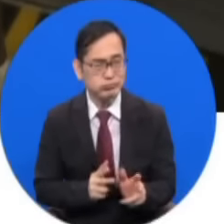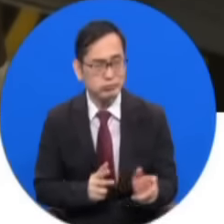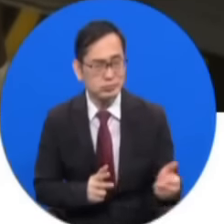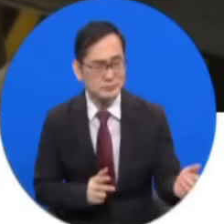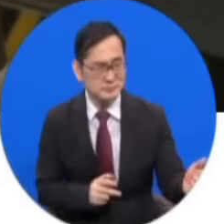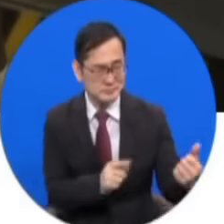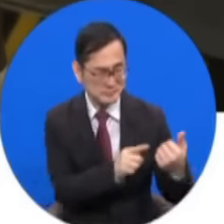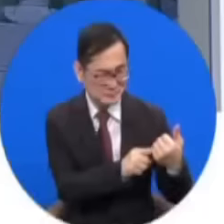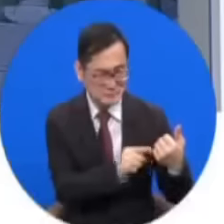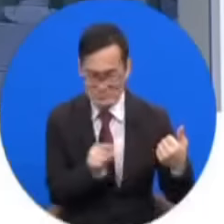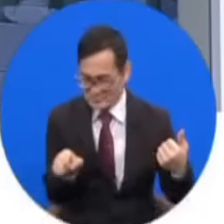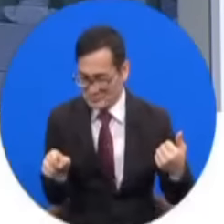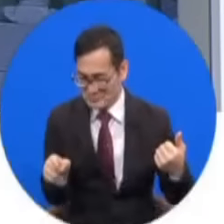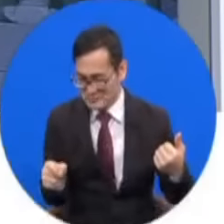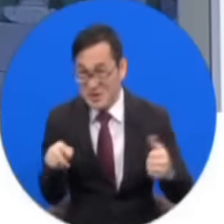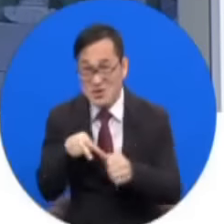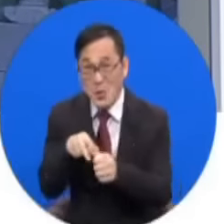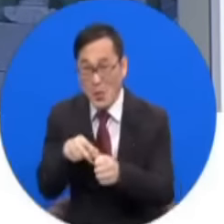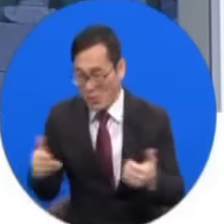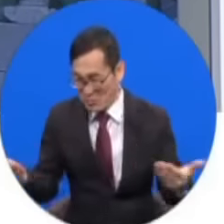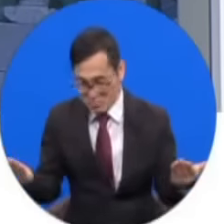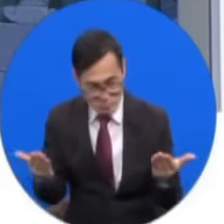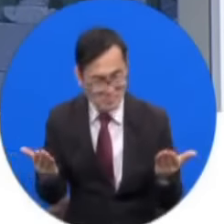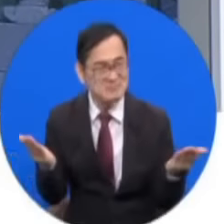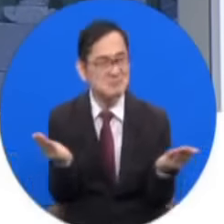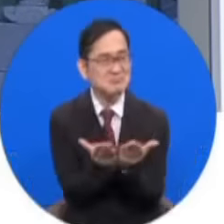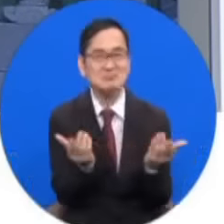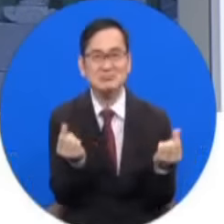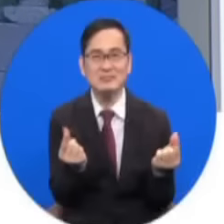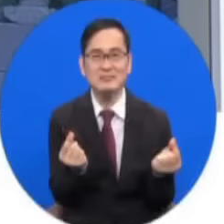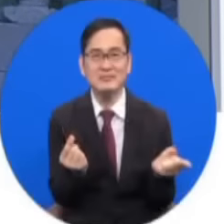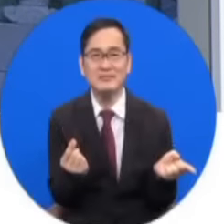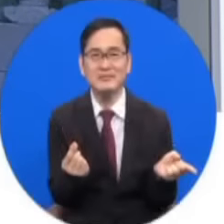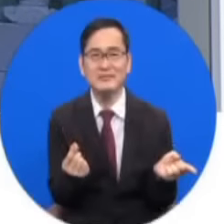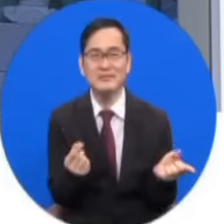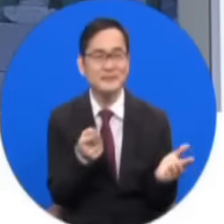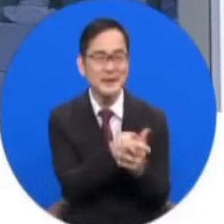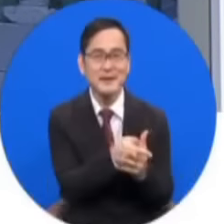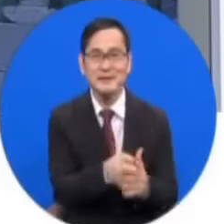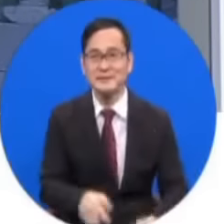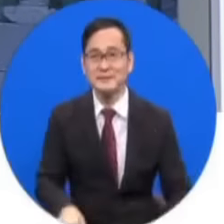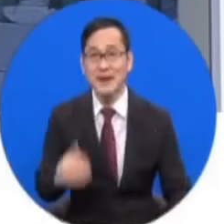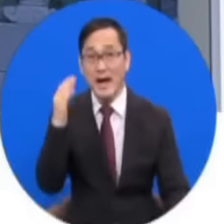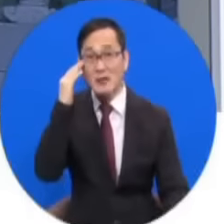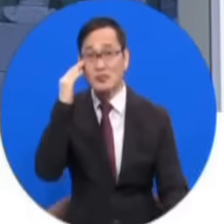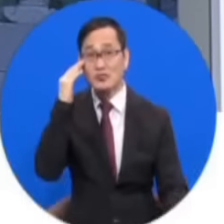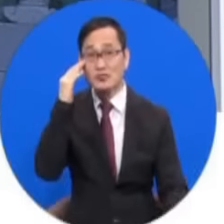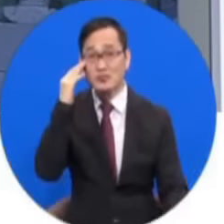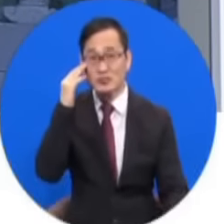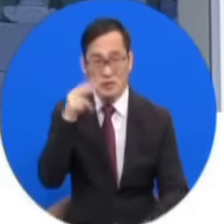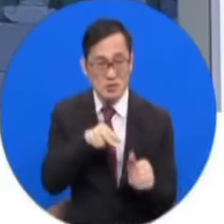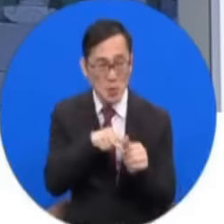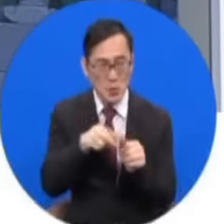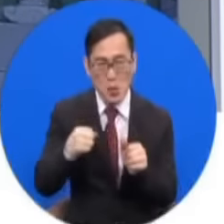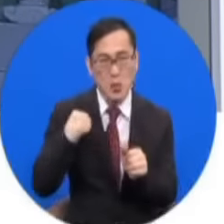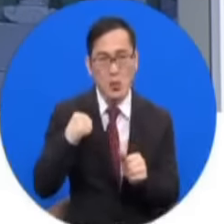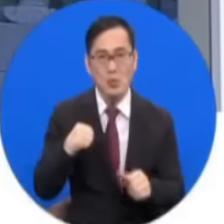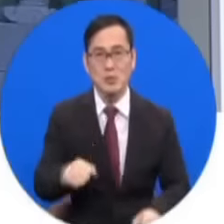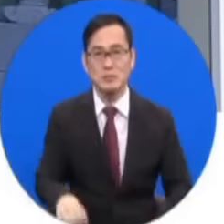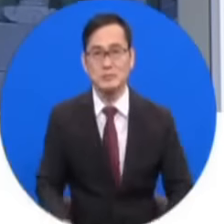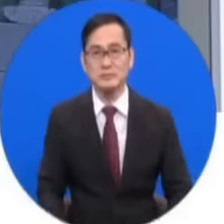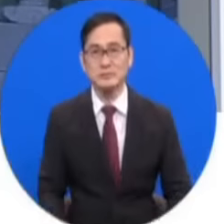점이 좀 대단한 거 같은데 전성 비서관님 예 지금 같은 굉장히 안보 불안 상황 속에서 우리 정보 기관이 파병도